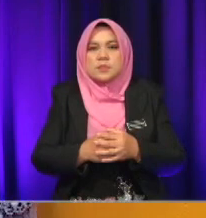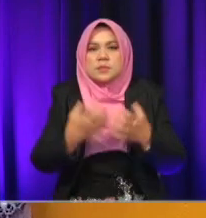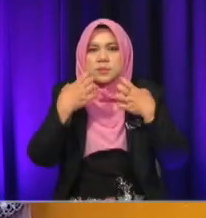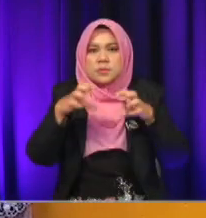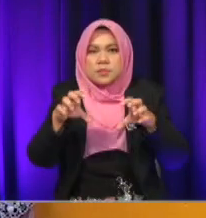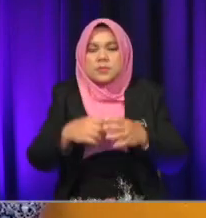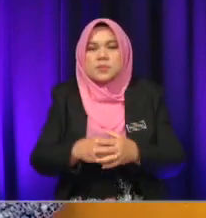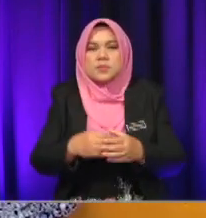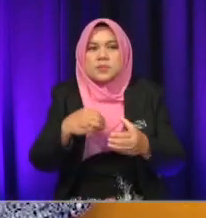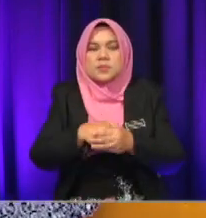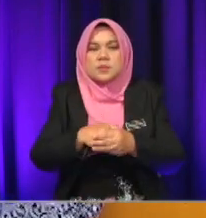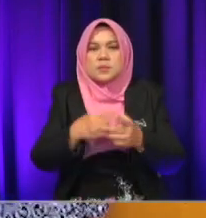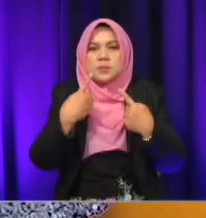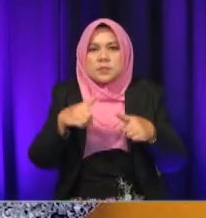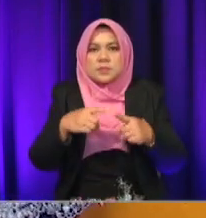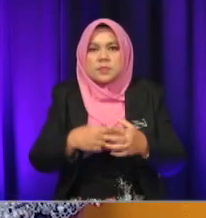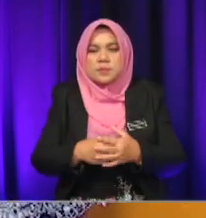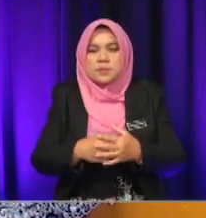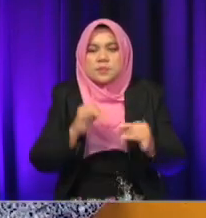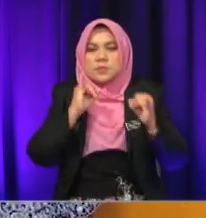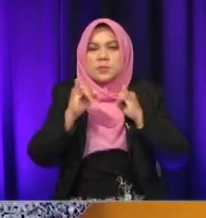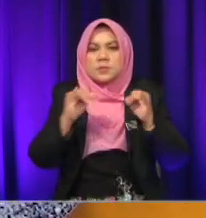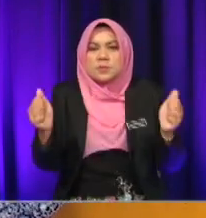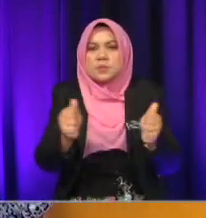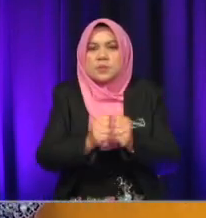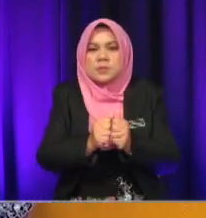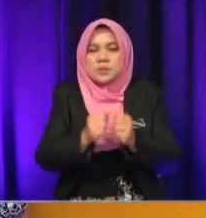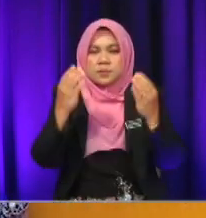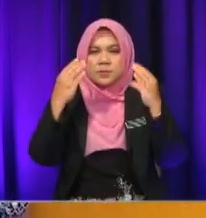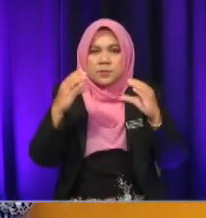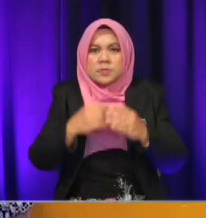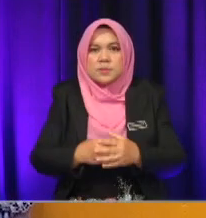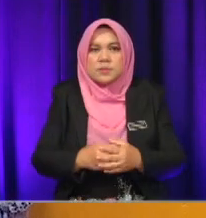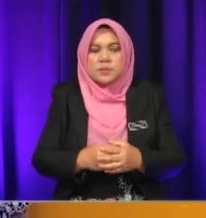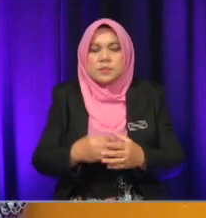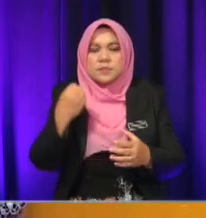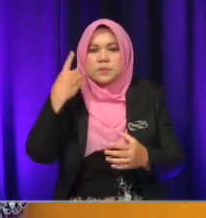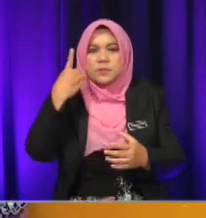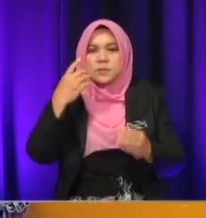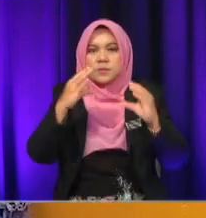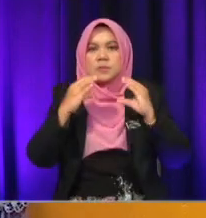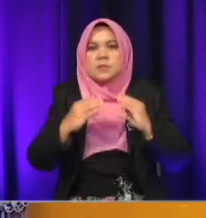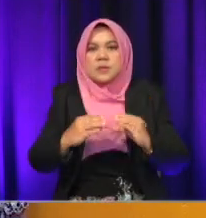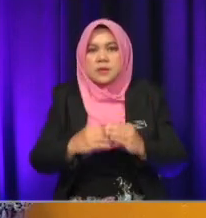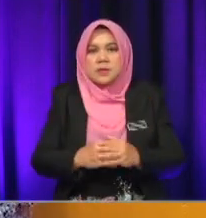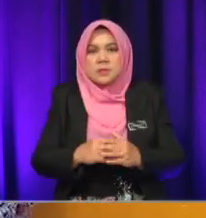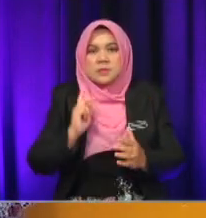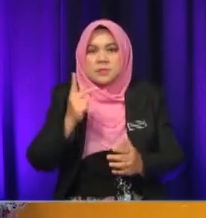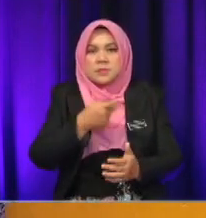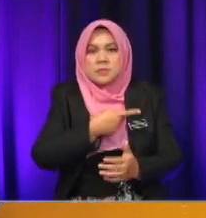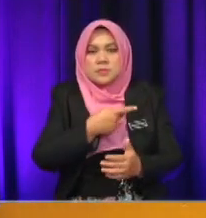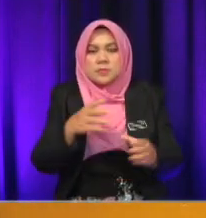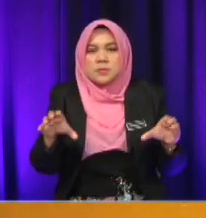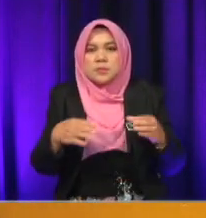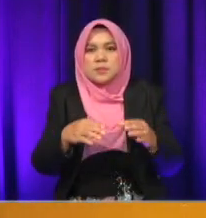cemerlang dalam menjawab, berinteraksi dengan saya dan memahami cara kita